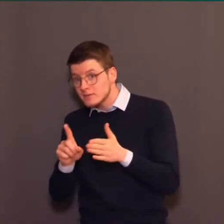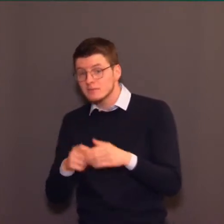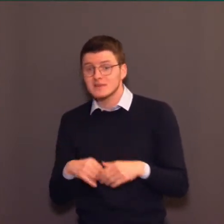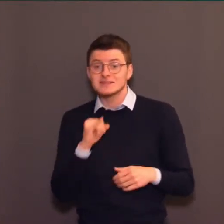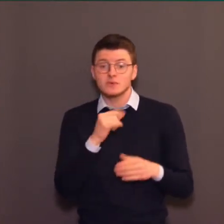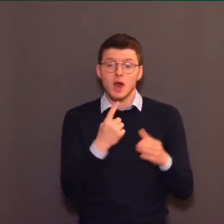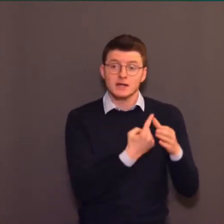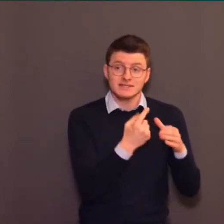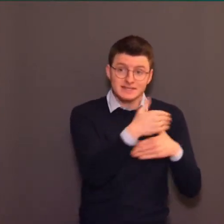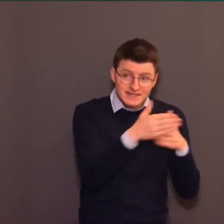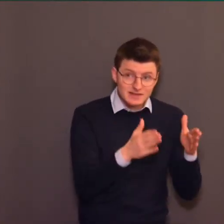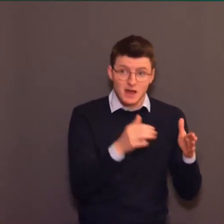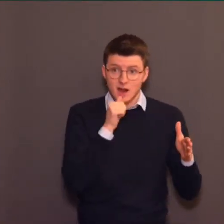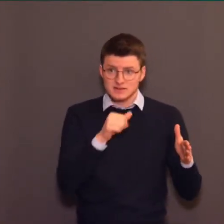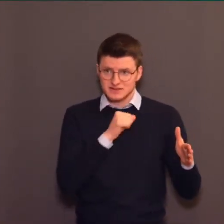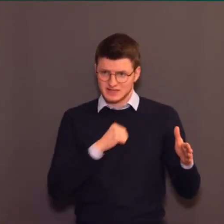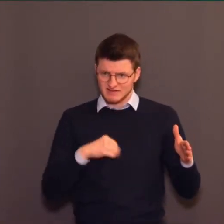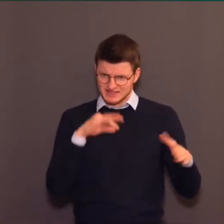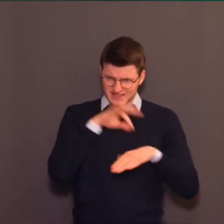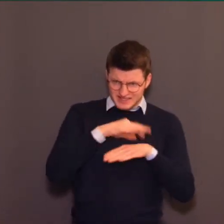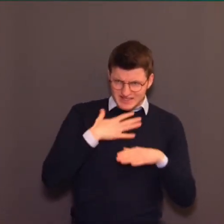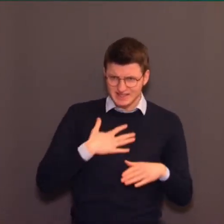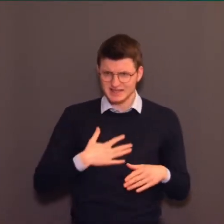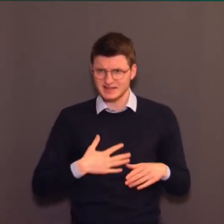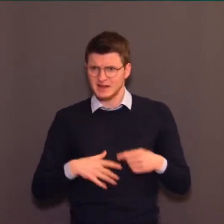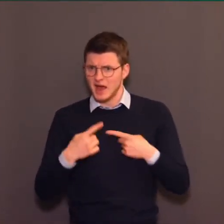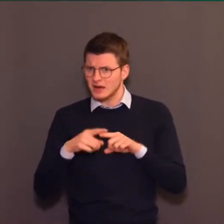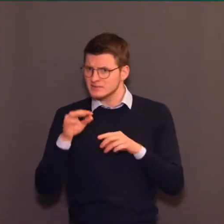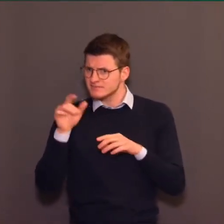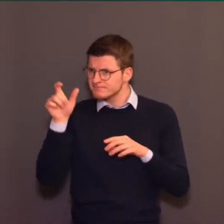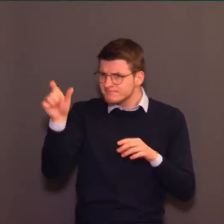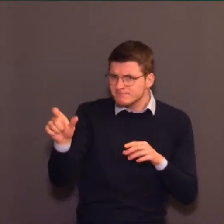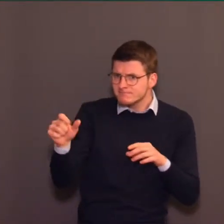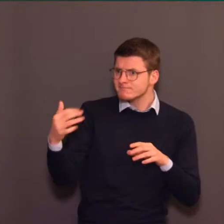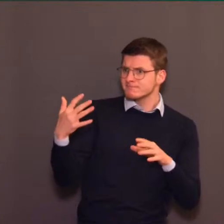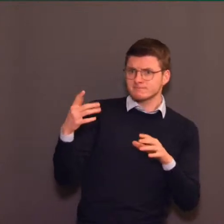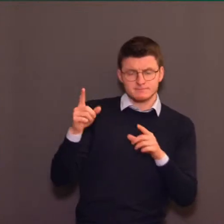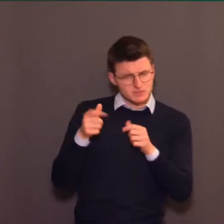in uw omgeving symptomen krijgt die op COVID kunnen wijzen.